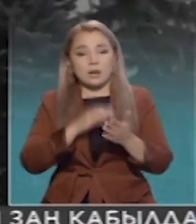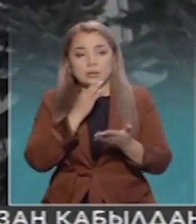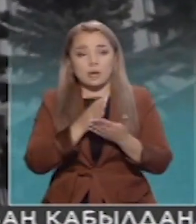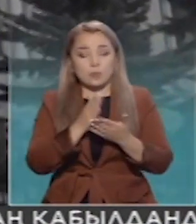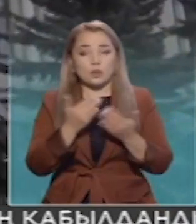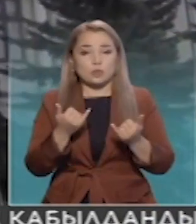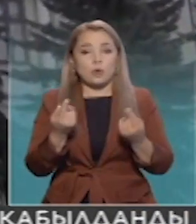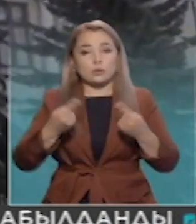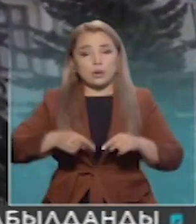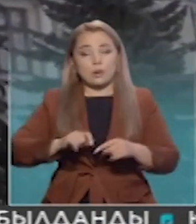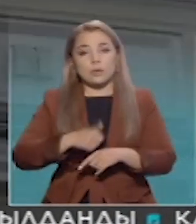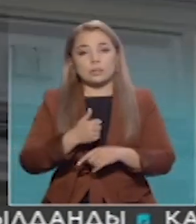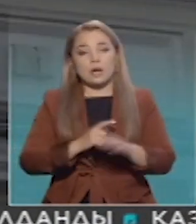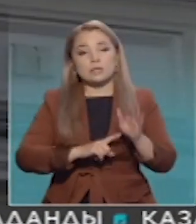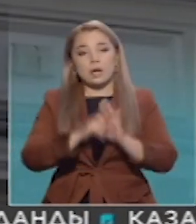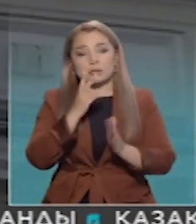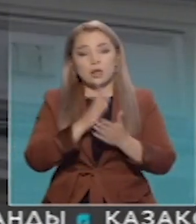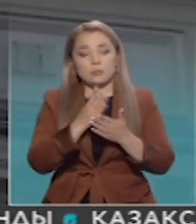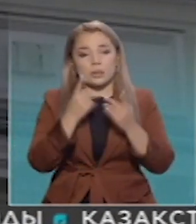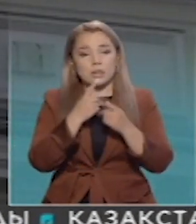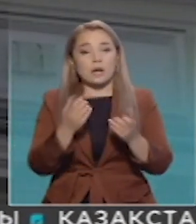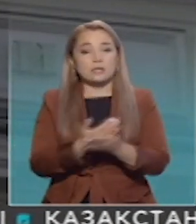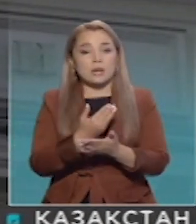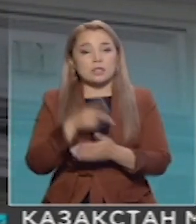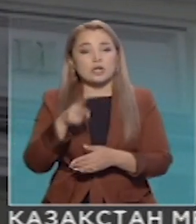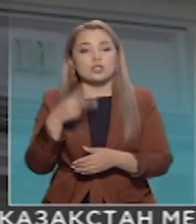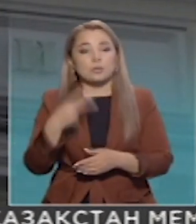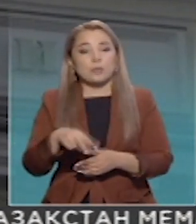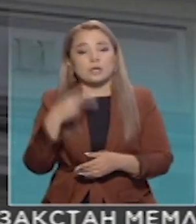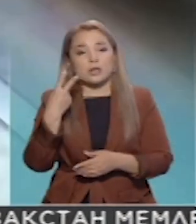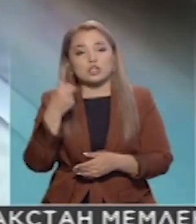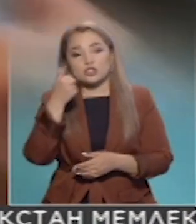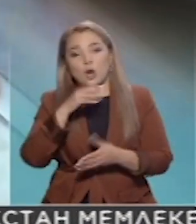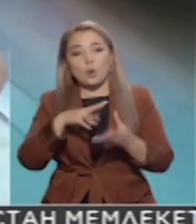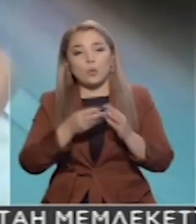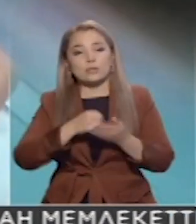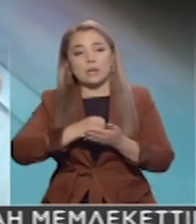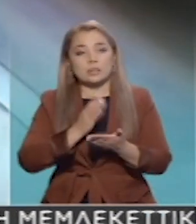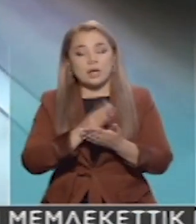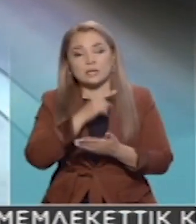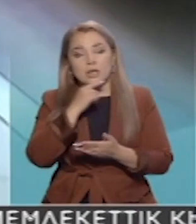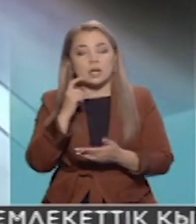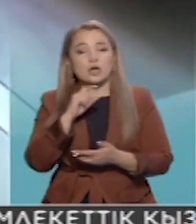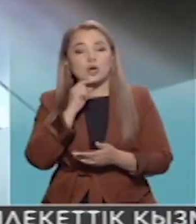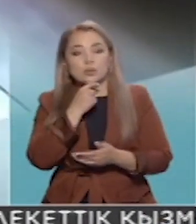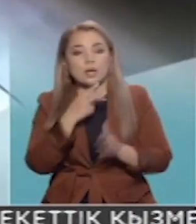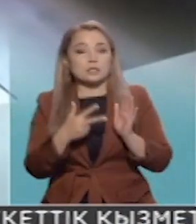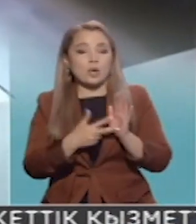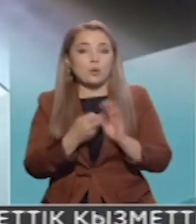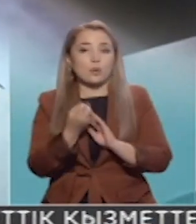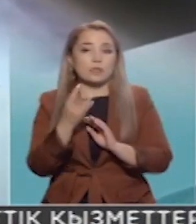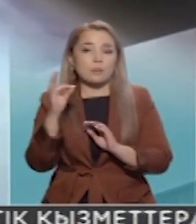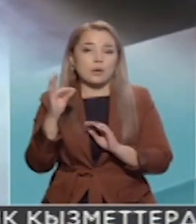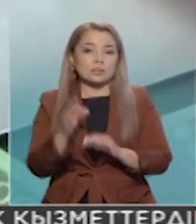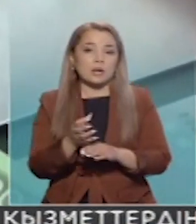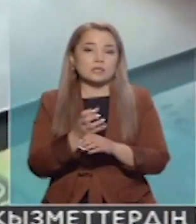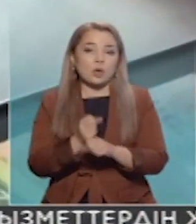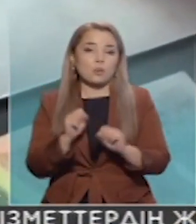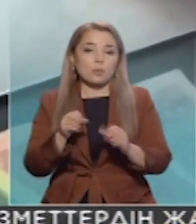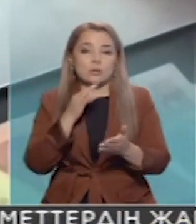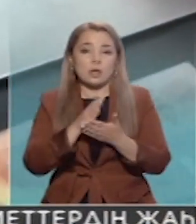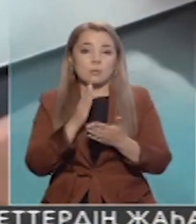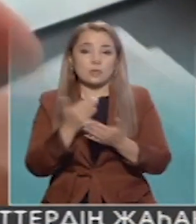Бұл құлдыраудың басы ғана. Болжамдарға қарағанда 2022 жылдың қорытындысы бойынша Ресей экономикасы 8-12%-ға қысқаруы